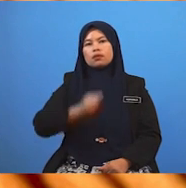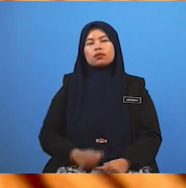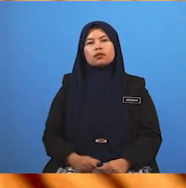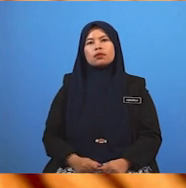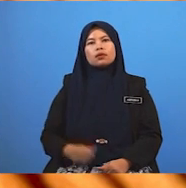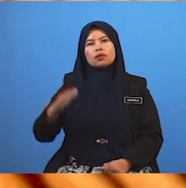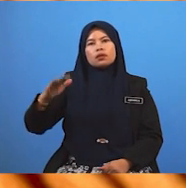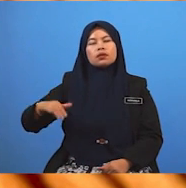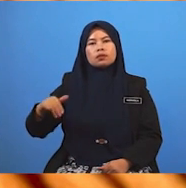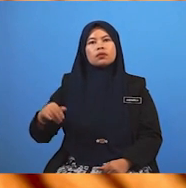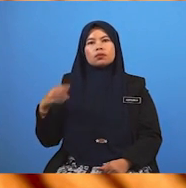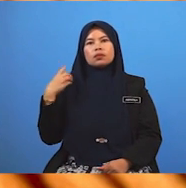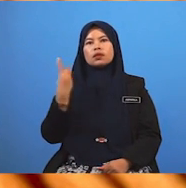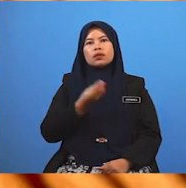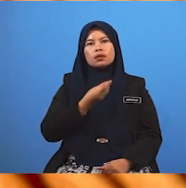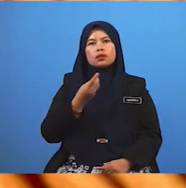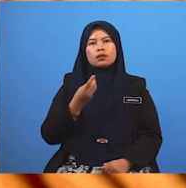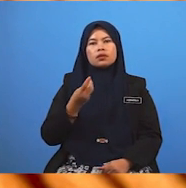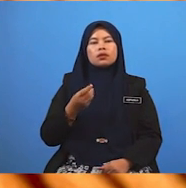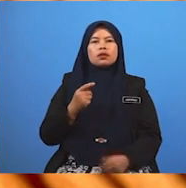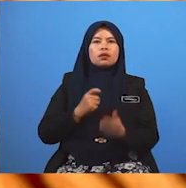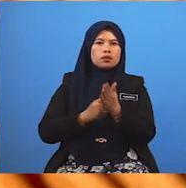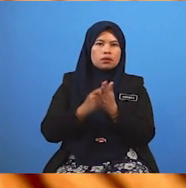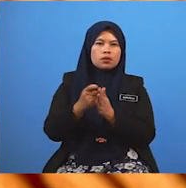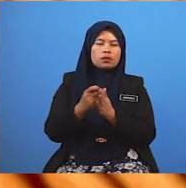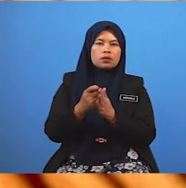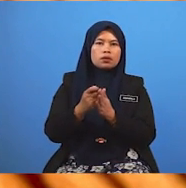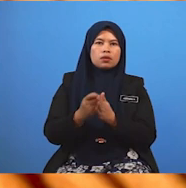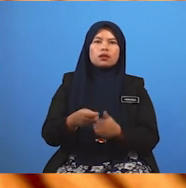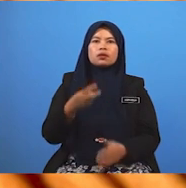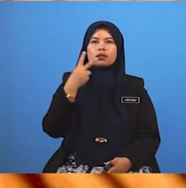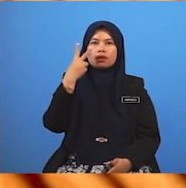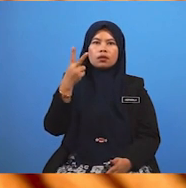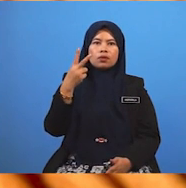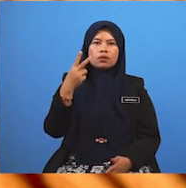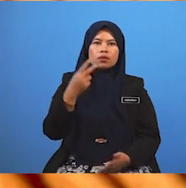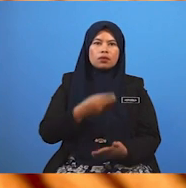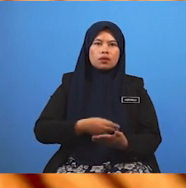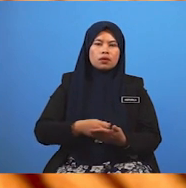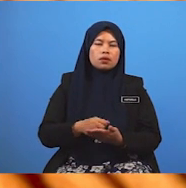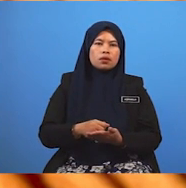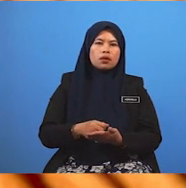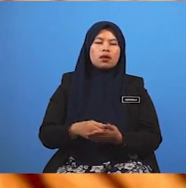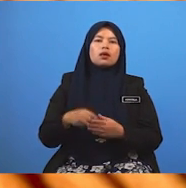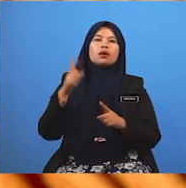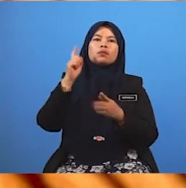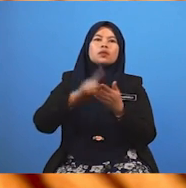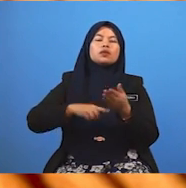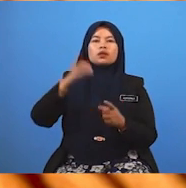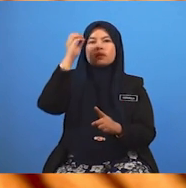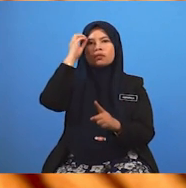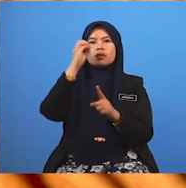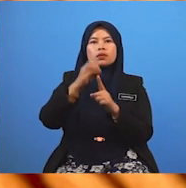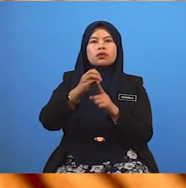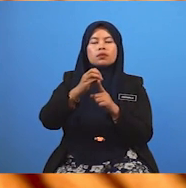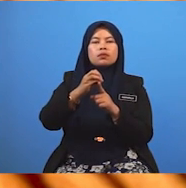Sebelum kita meneruskan sesi pembelajaran, jom kita semak apakah objektif pembelajaran yang perlu